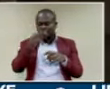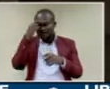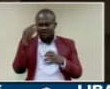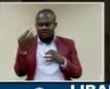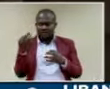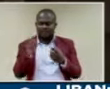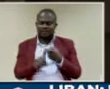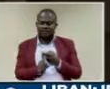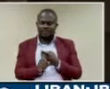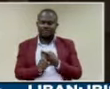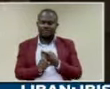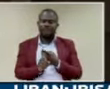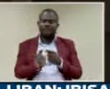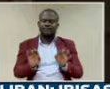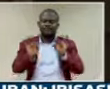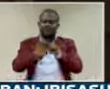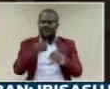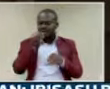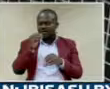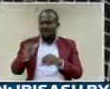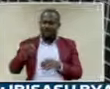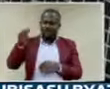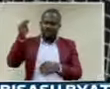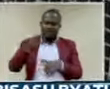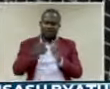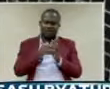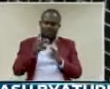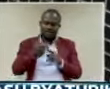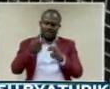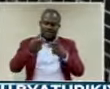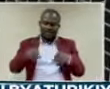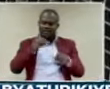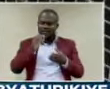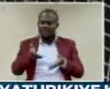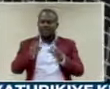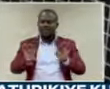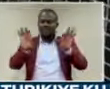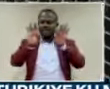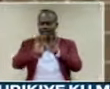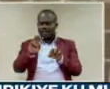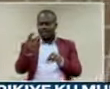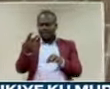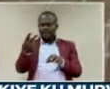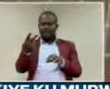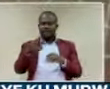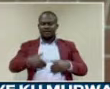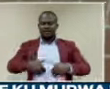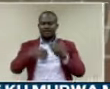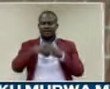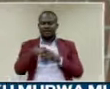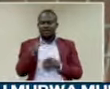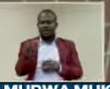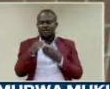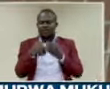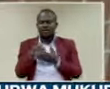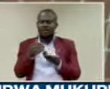3. Impamvu ya mbere ngo ni igiciro cy'ibiryo cyari hejuru, nyamara amagi yo atarazamuye igiciro. Iya kabiri ni urubyiruko rwari mu